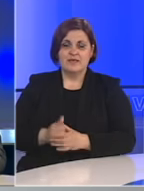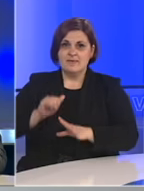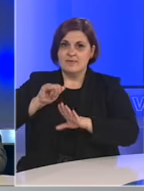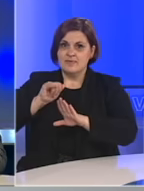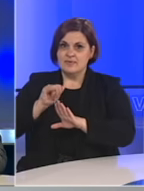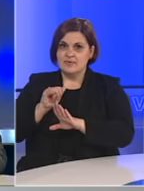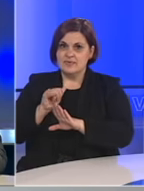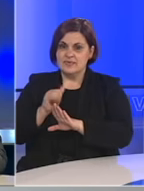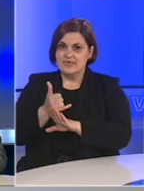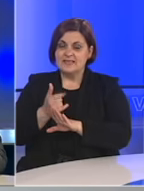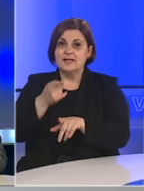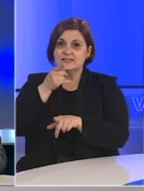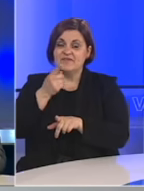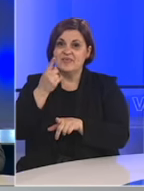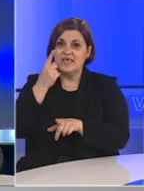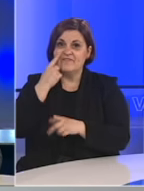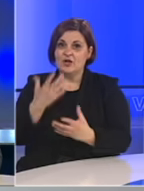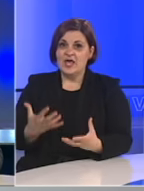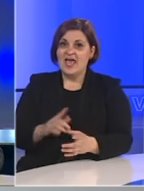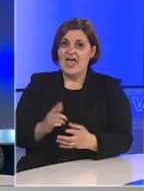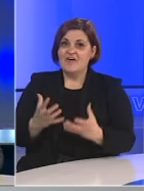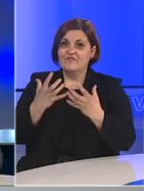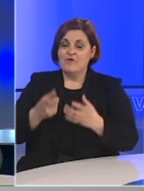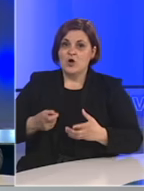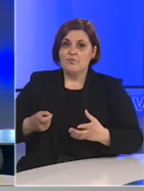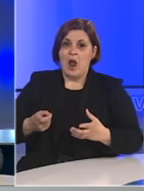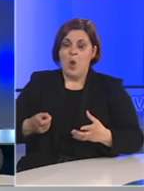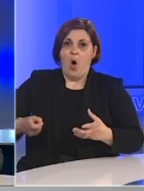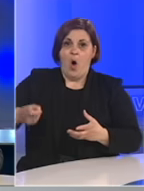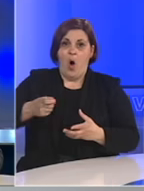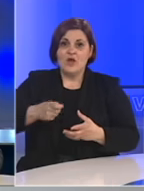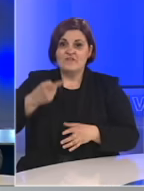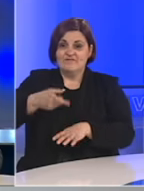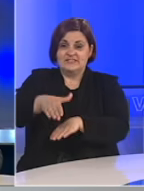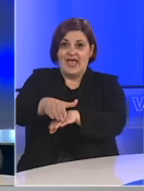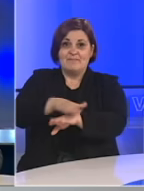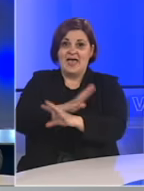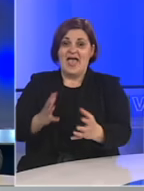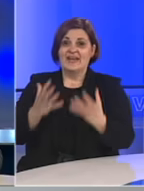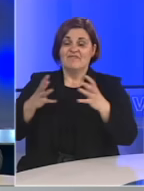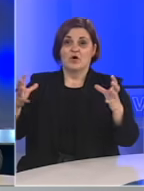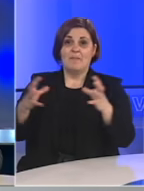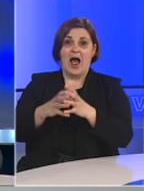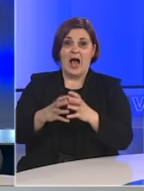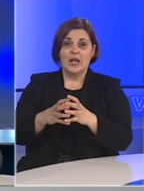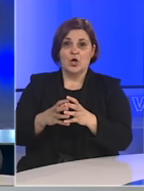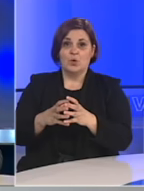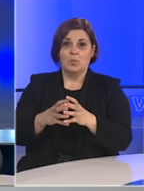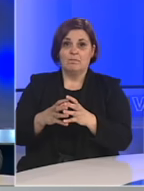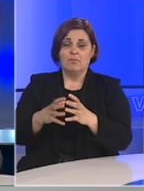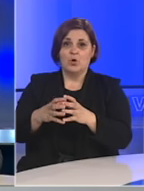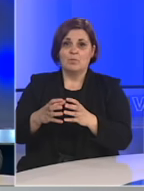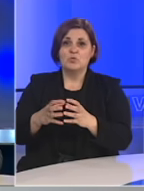Jeste li se pokušali formalno organizirati? Vi ste pokretač neformalne grupe